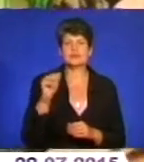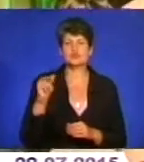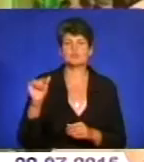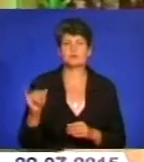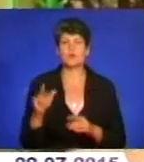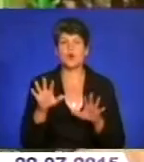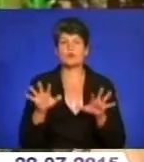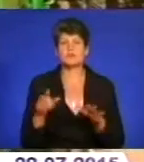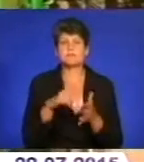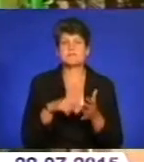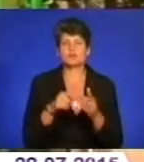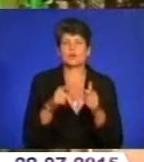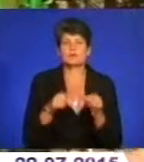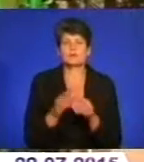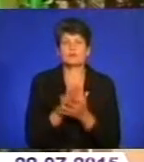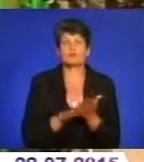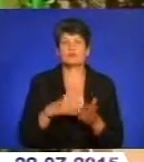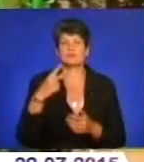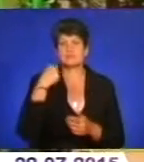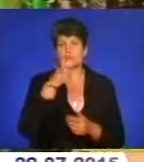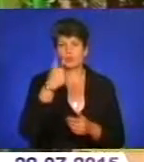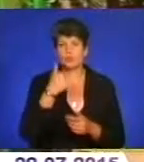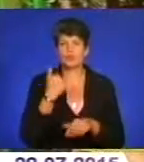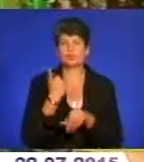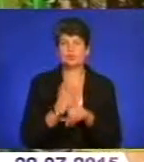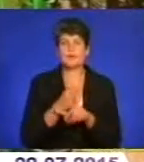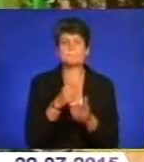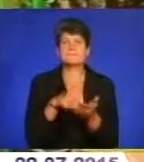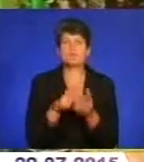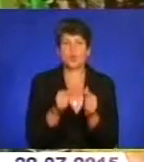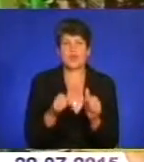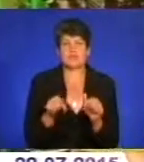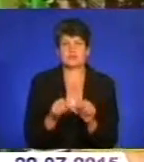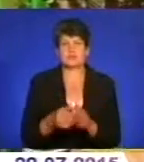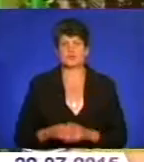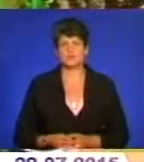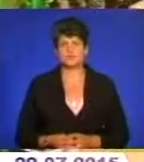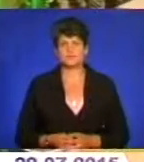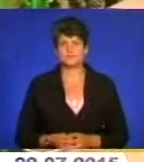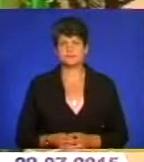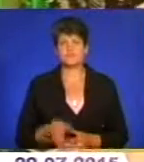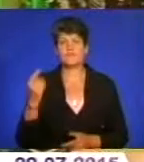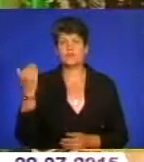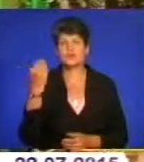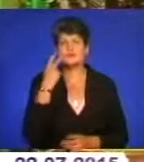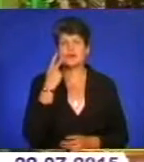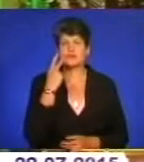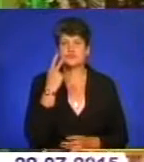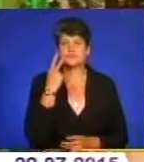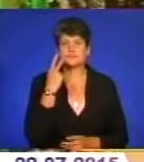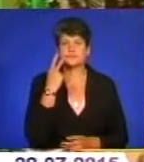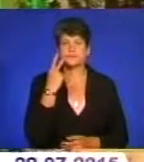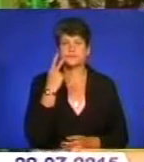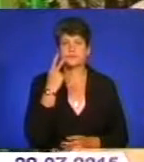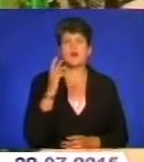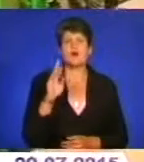міської організації «Просвіта», впродовж 20 років очолює міську організацію. Ну, вона завжди,